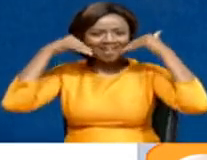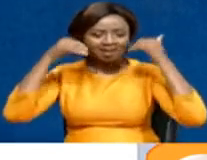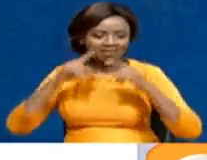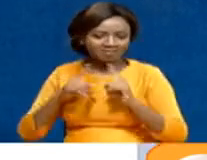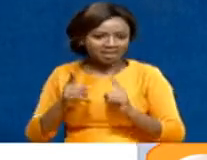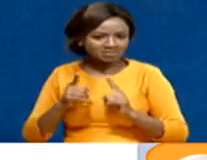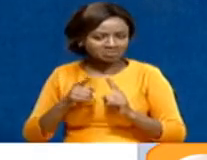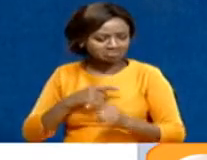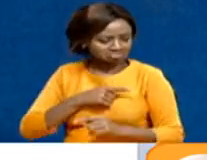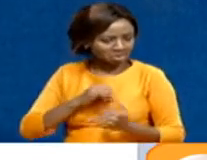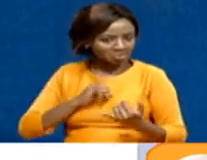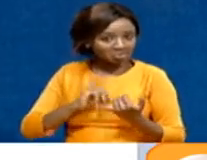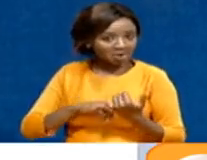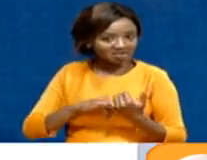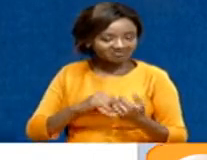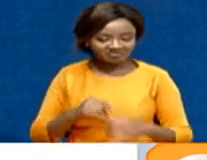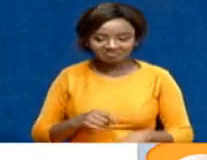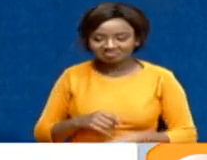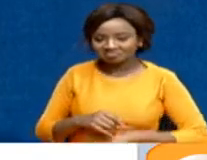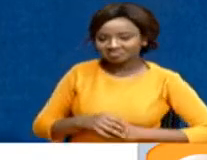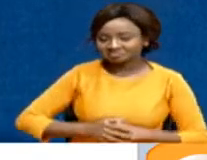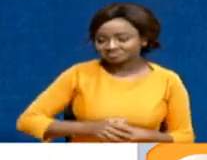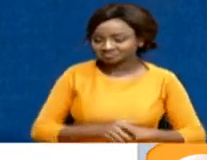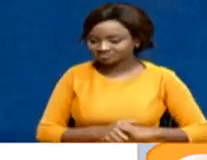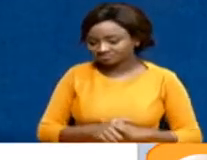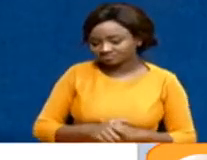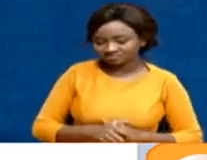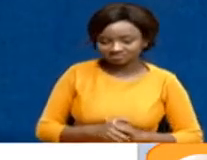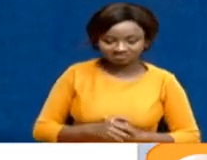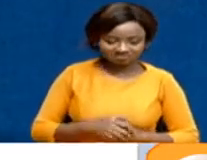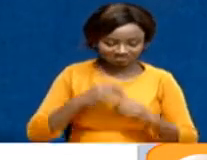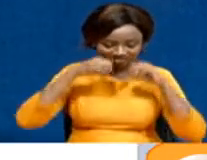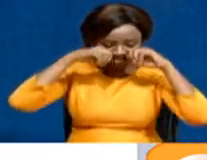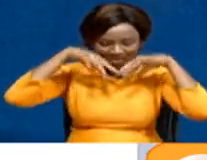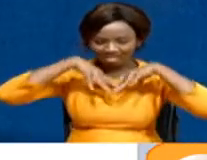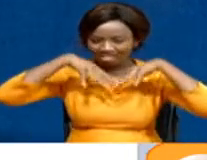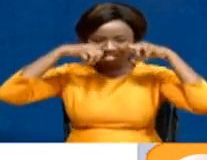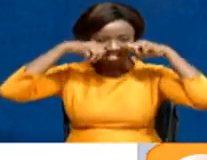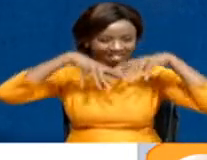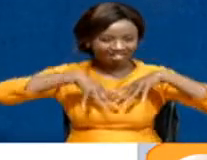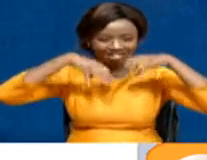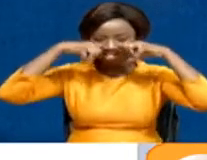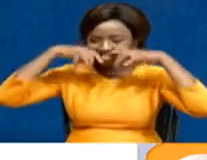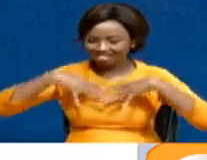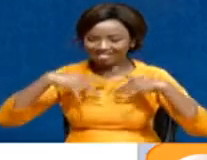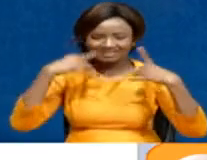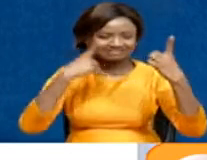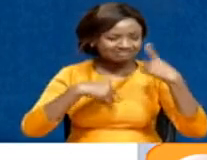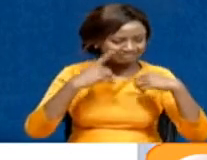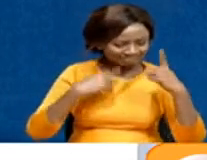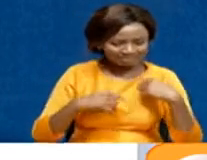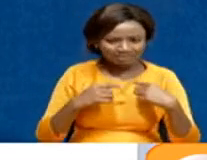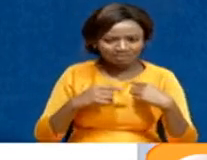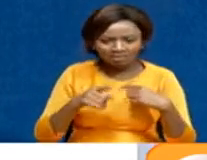pembeni mke wake ambaye ndio bi harusi anamwagikwa na machozi, analia. Sasa mtu